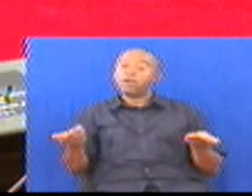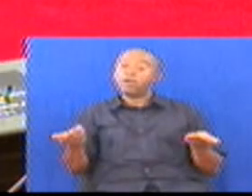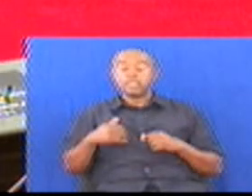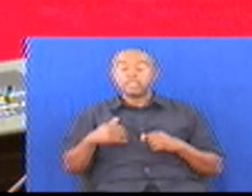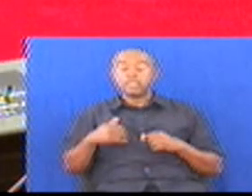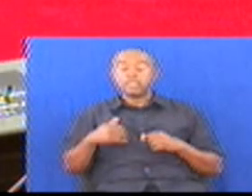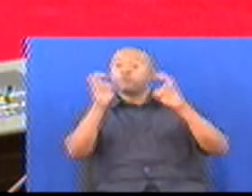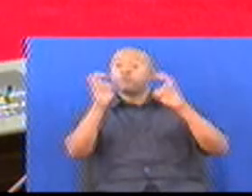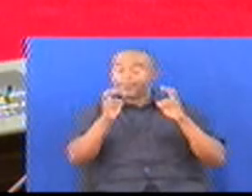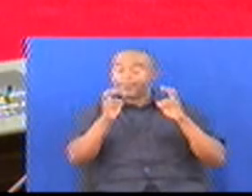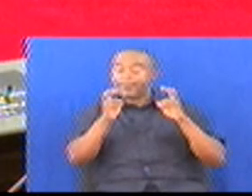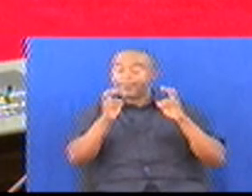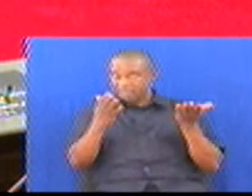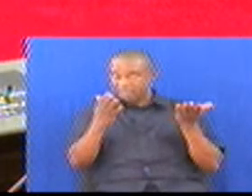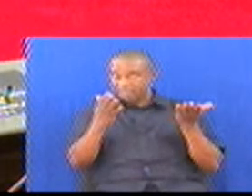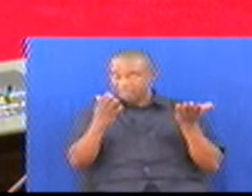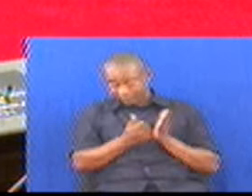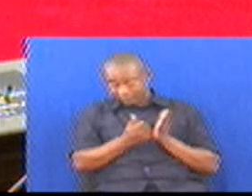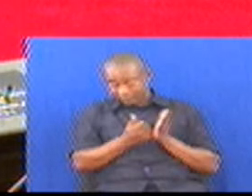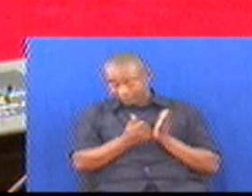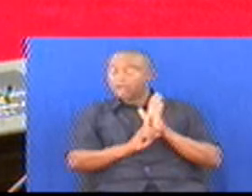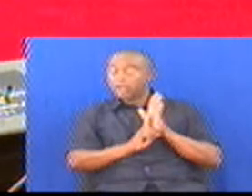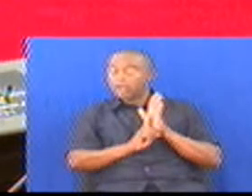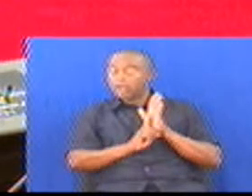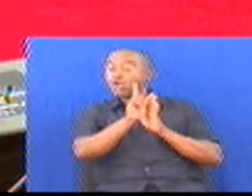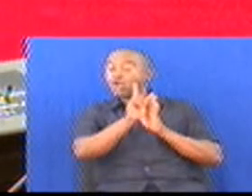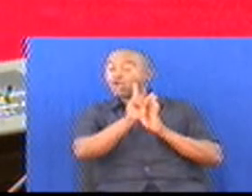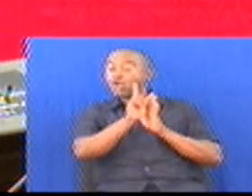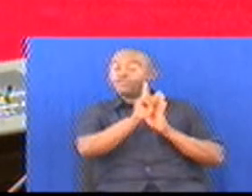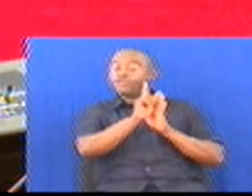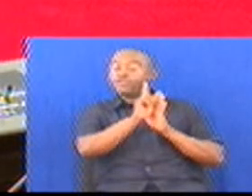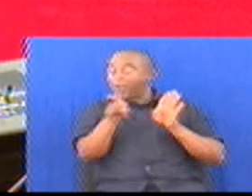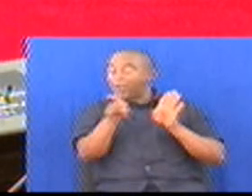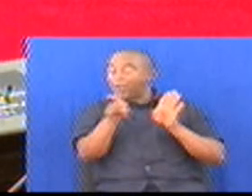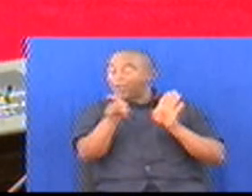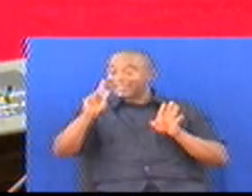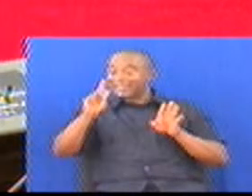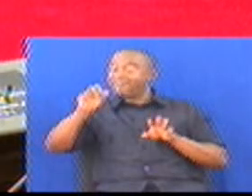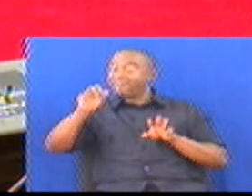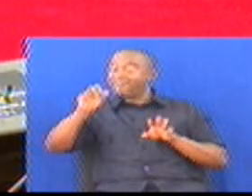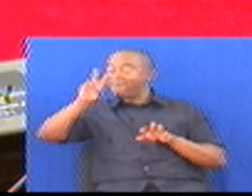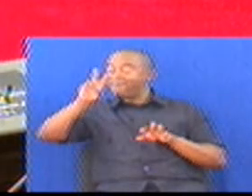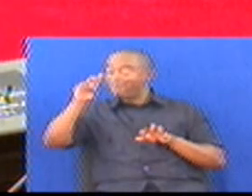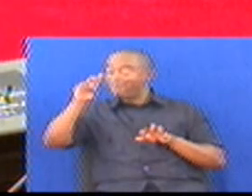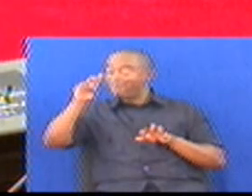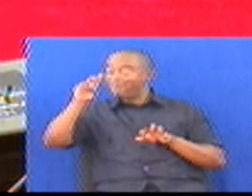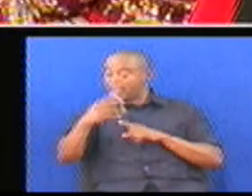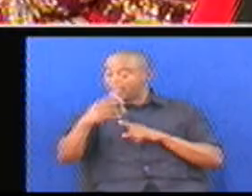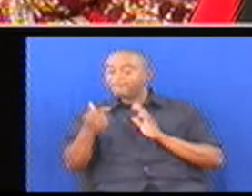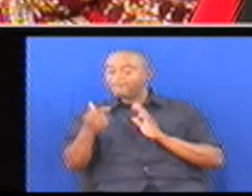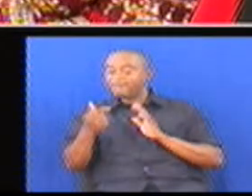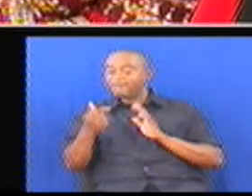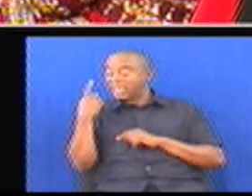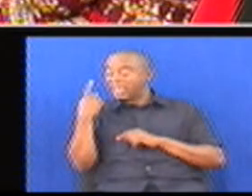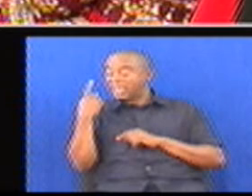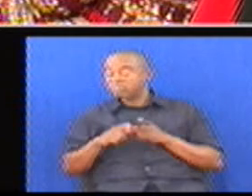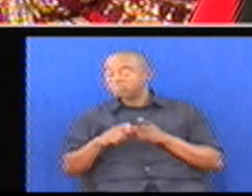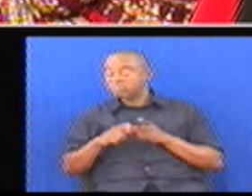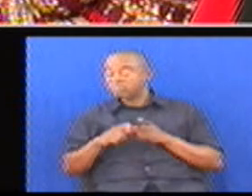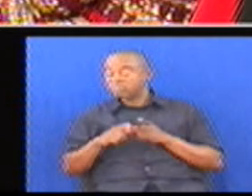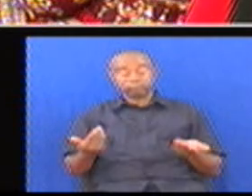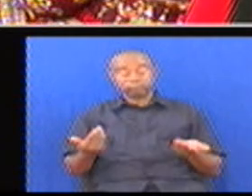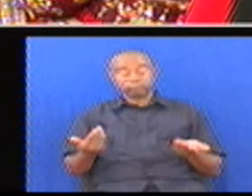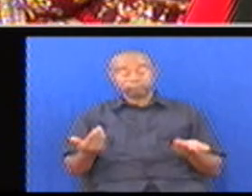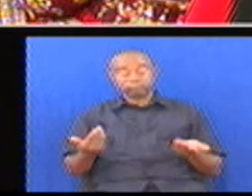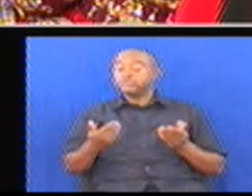umeme ya Northwest Grid Extension KV 400 Mbeya Sumbawanga Mpanda Kigoma